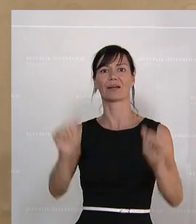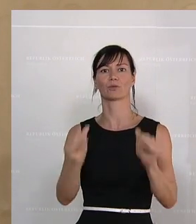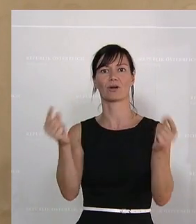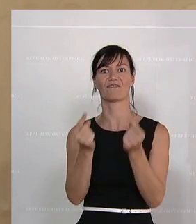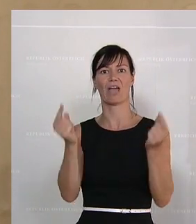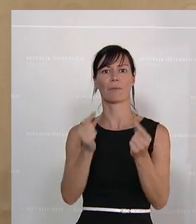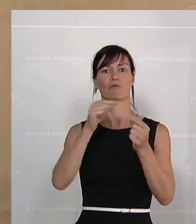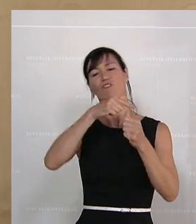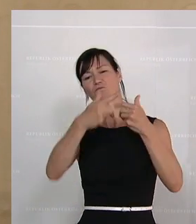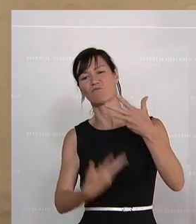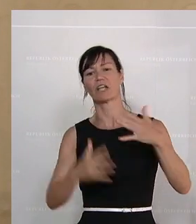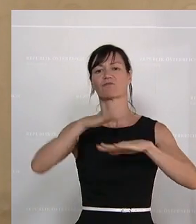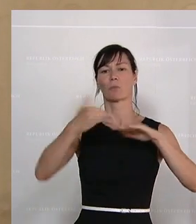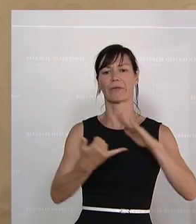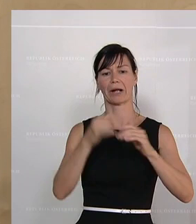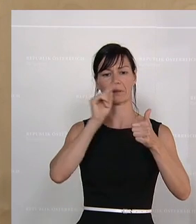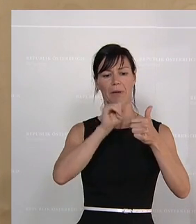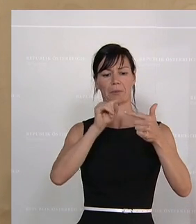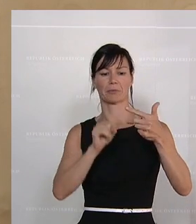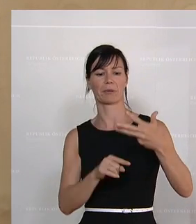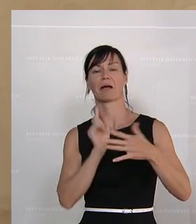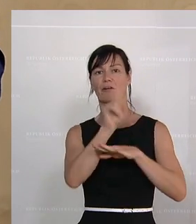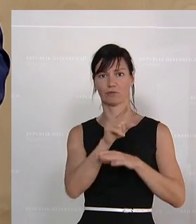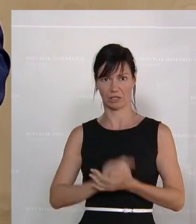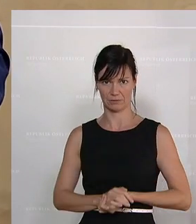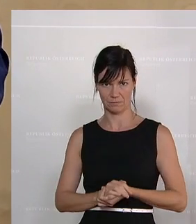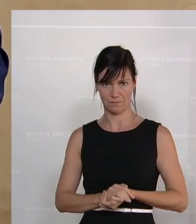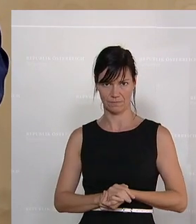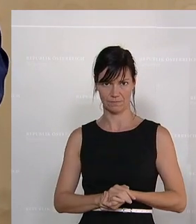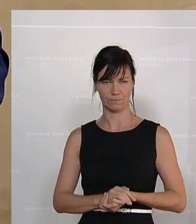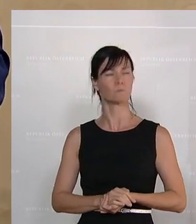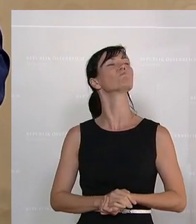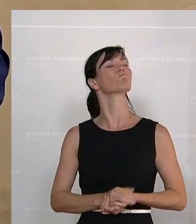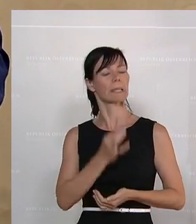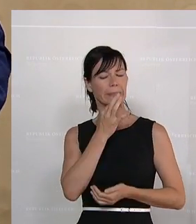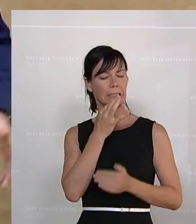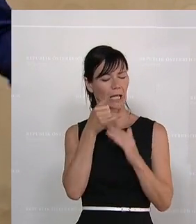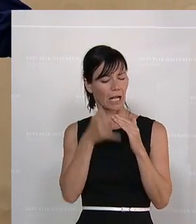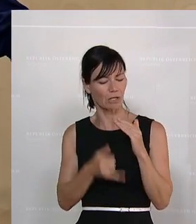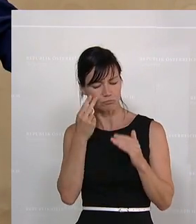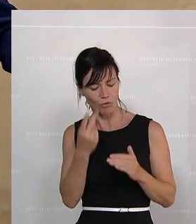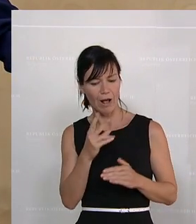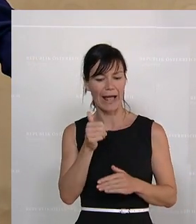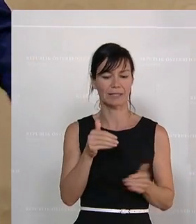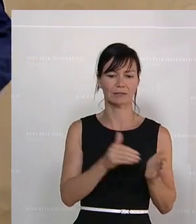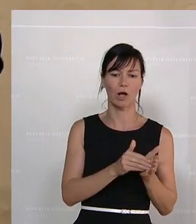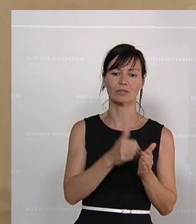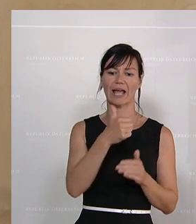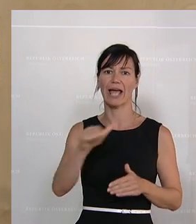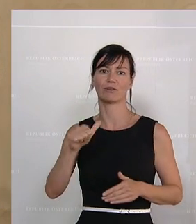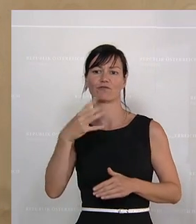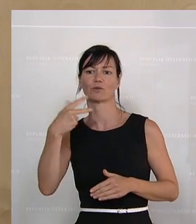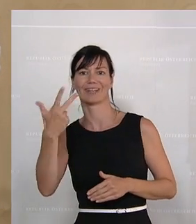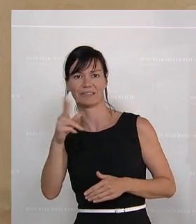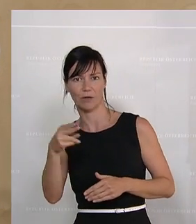für verschiedene projekte beauftragt und wenn man sie das im detail ansieht dann waren das 1134 euro für